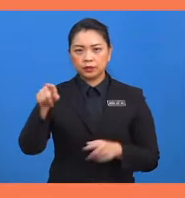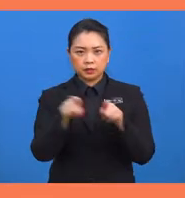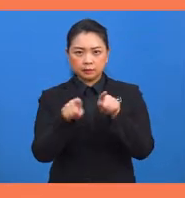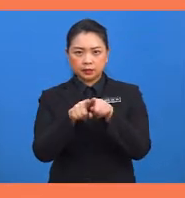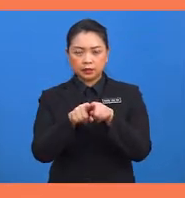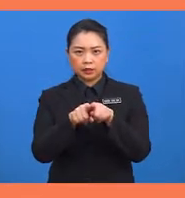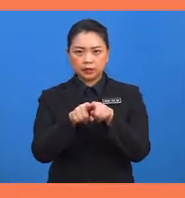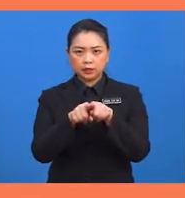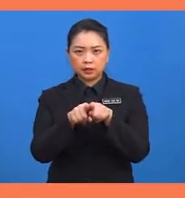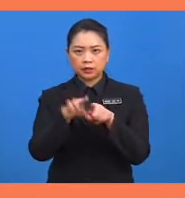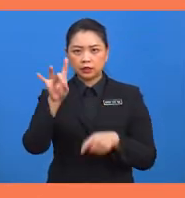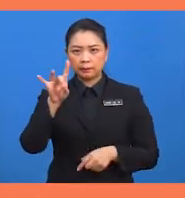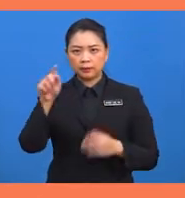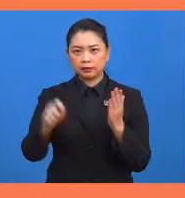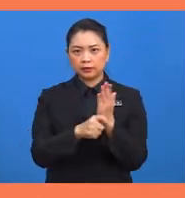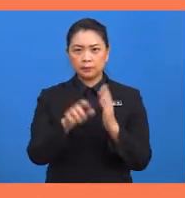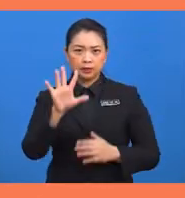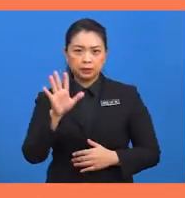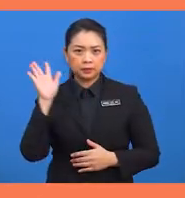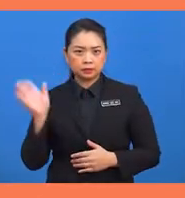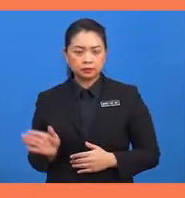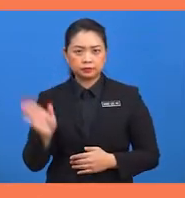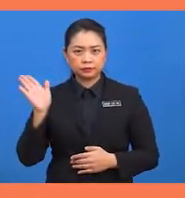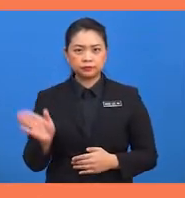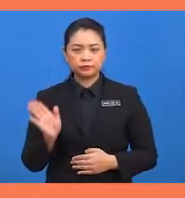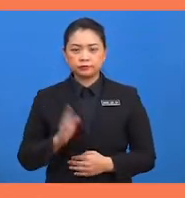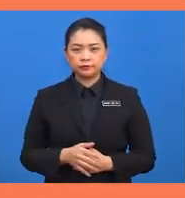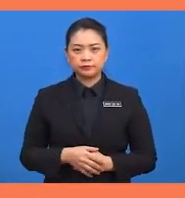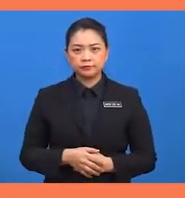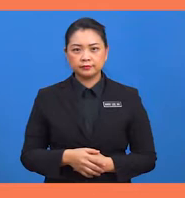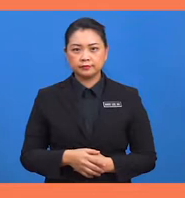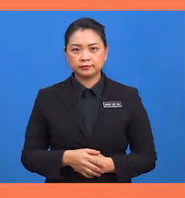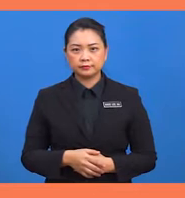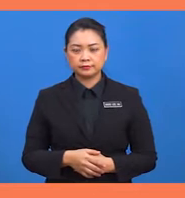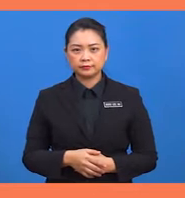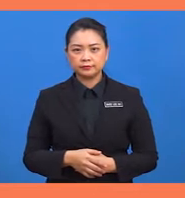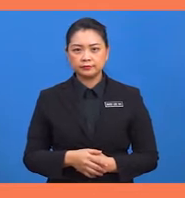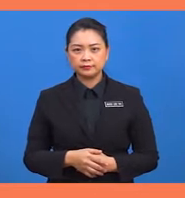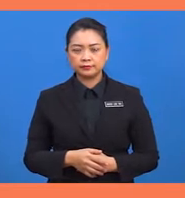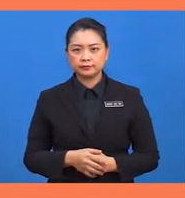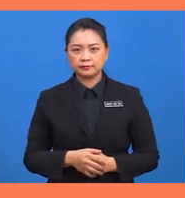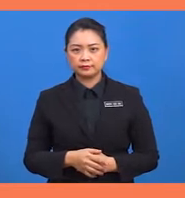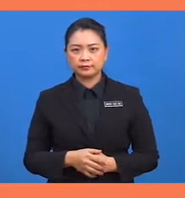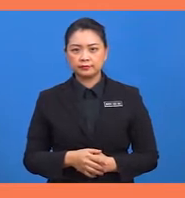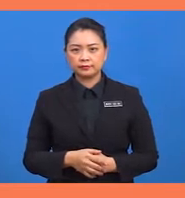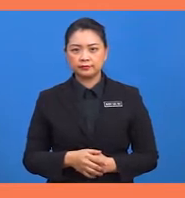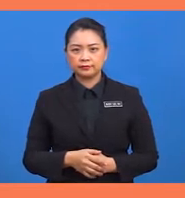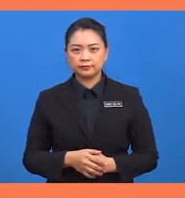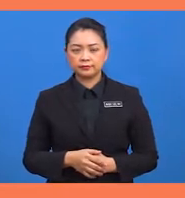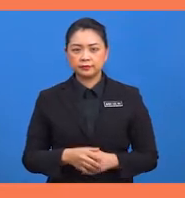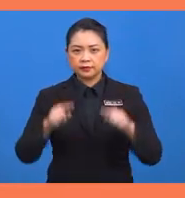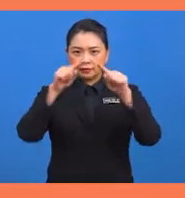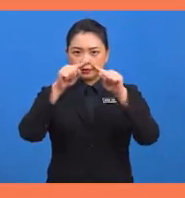sama dengan 8 sentimeter tambah 5 sentimeter bersamaan dengan 13 sentimeter.